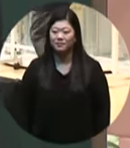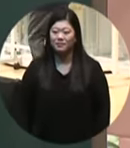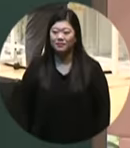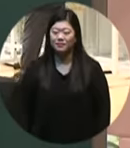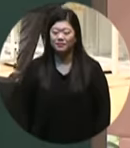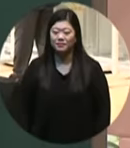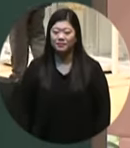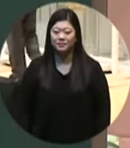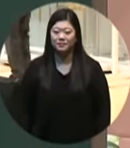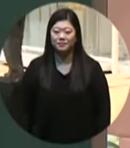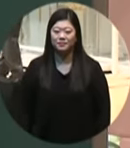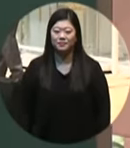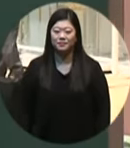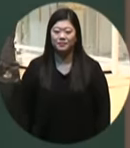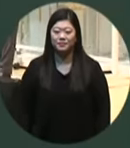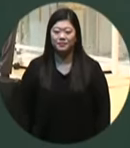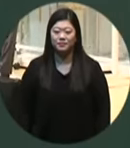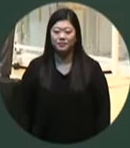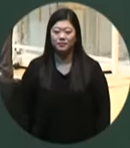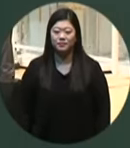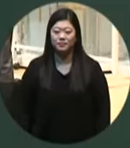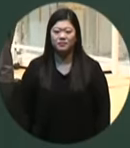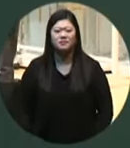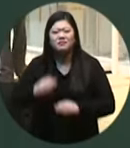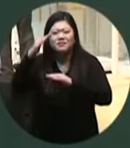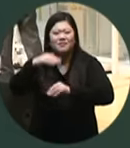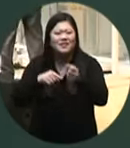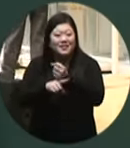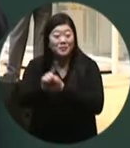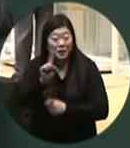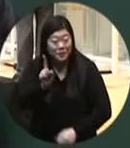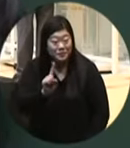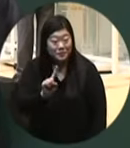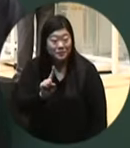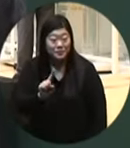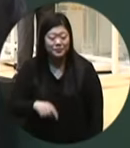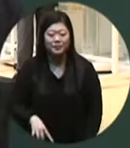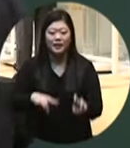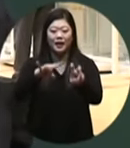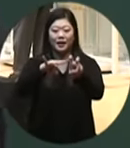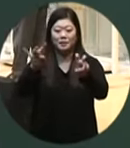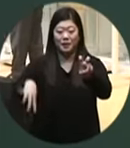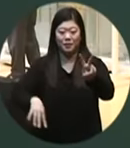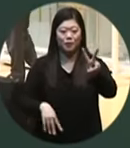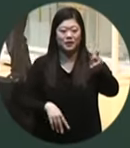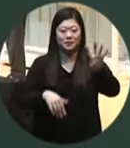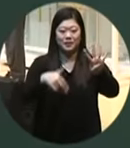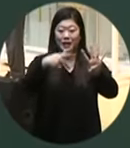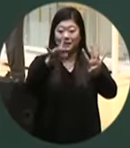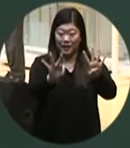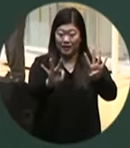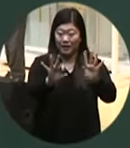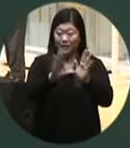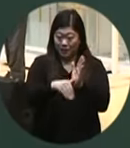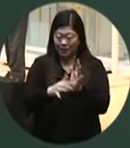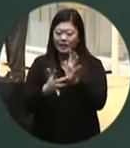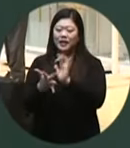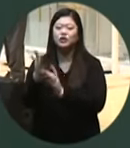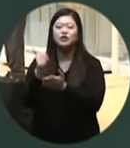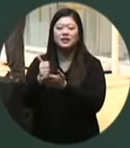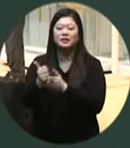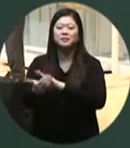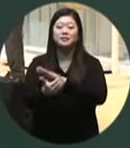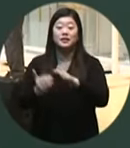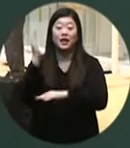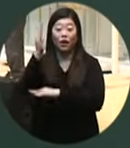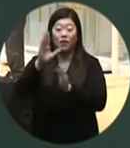특히 뭐 말입니까? What am I talking about? 마태복음 24장 예수님이 예언하셨습니다. 전체 마지막에